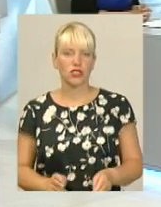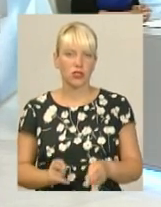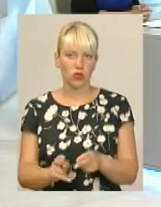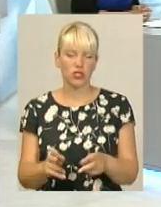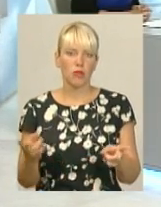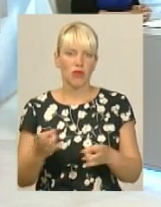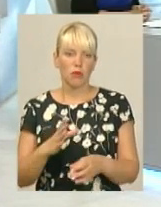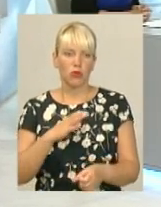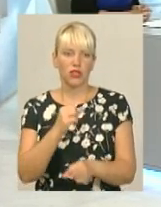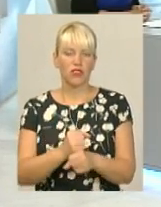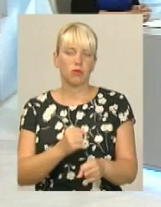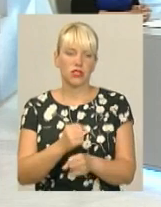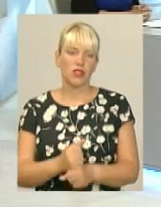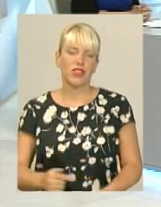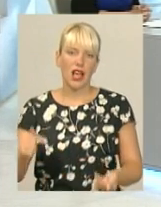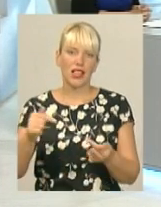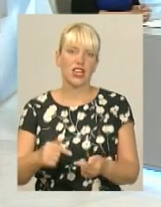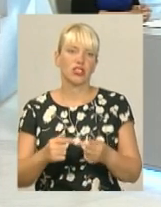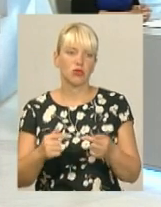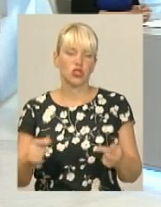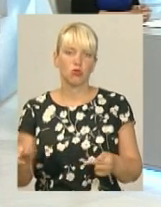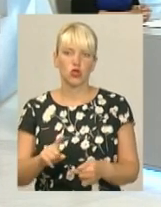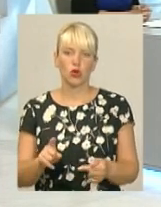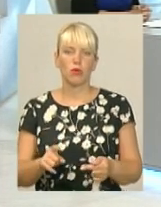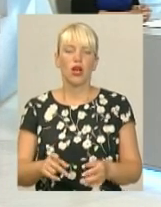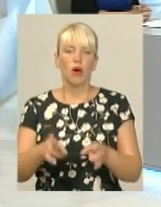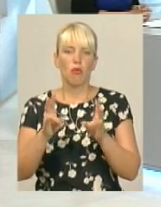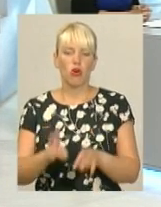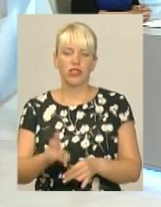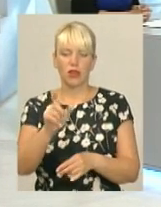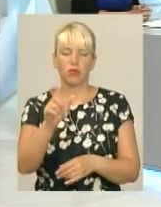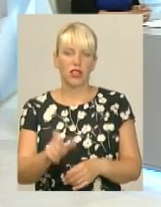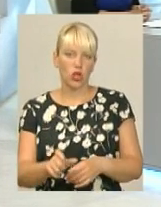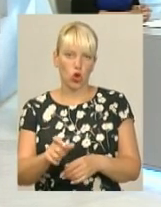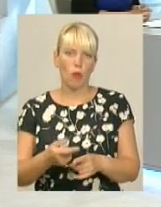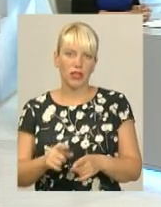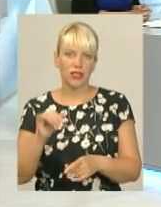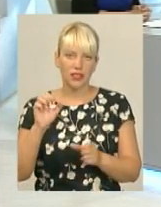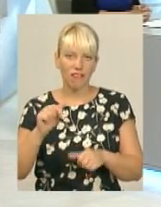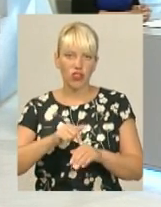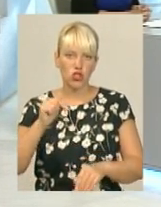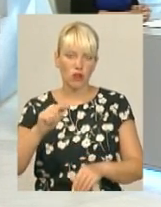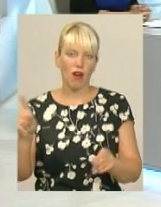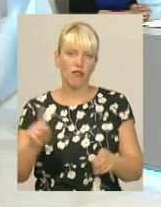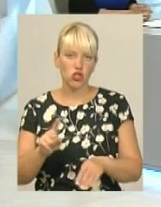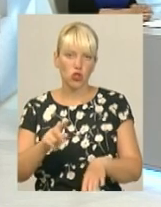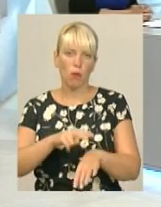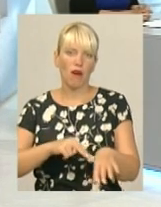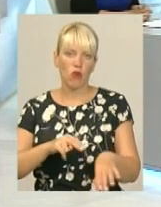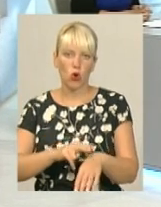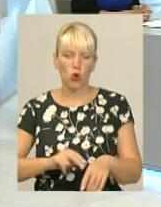має бути відпрацьовано належним чином для того, щоб потерпілий громадянин, він відчував, що правоохоронні